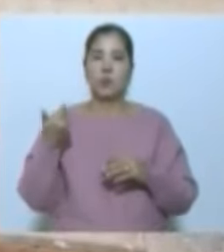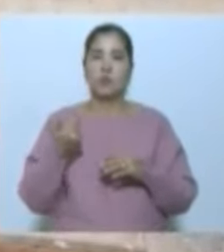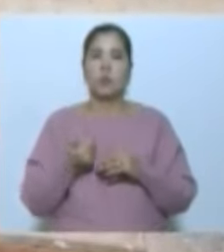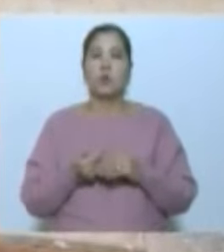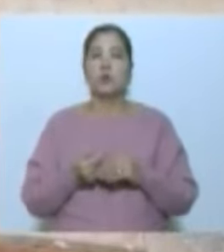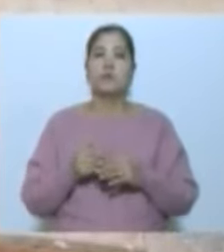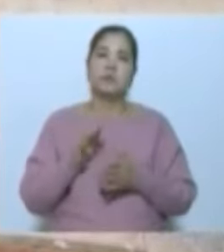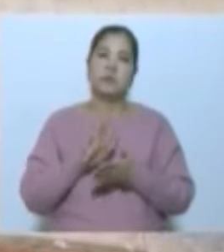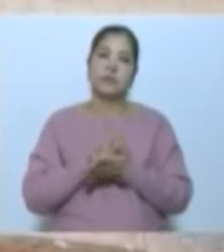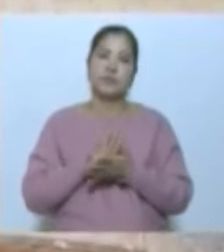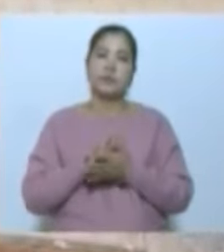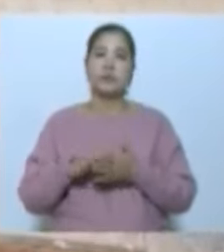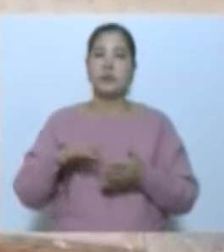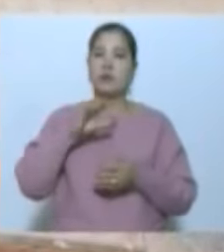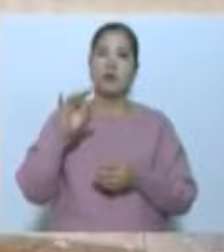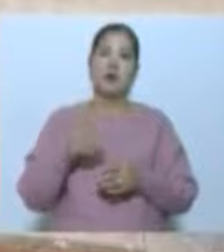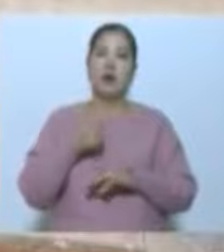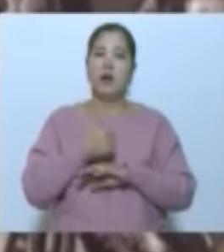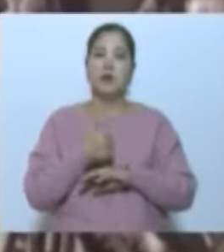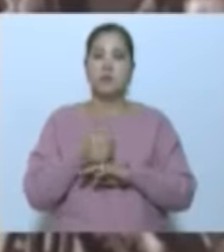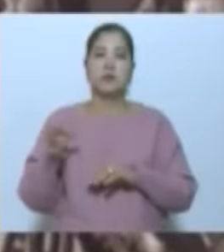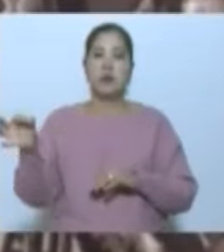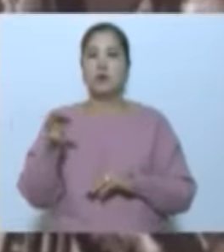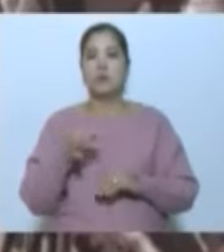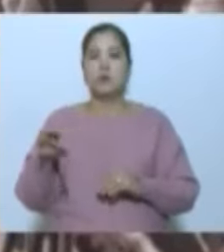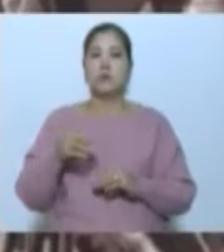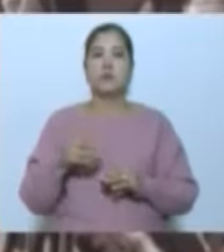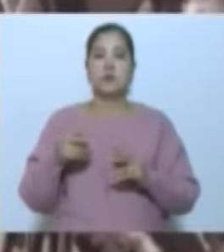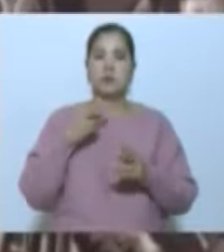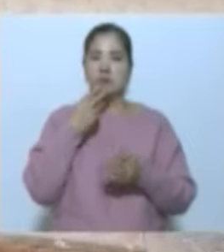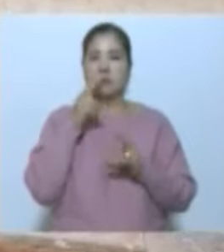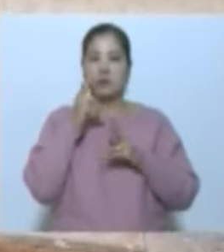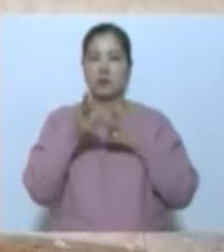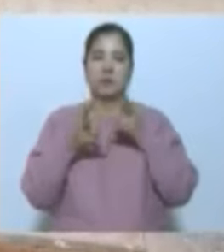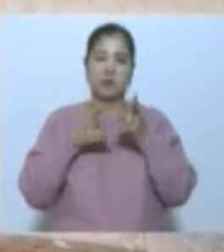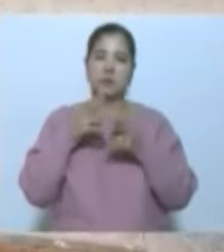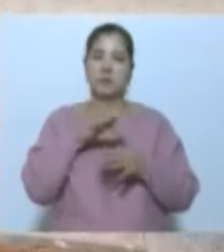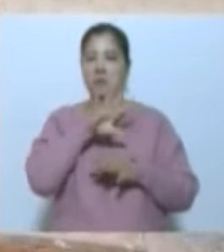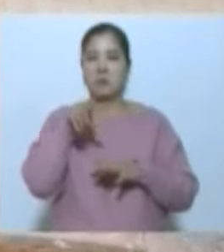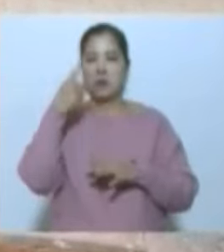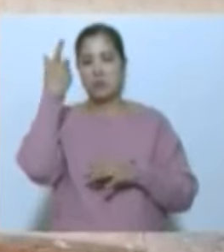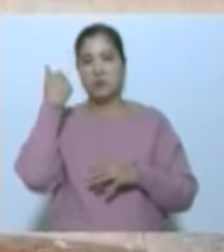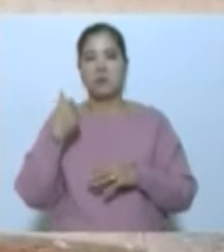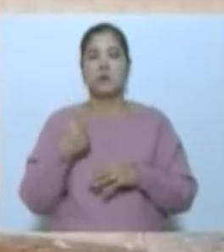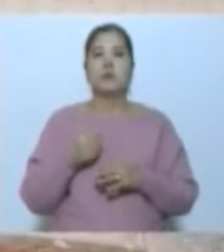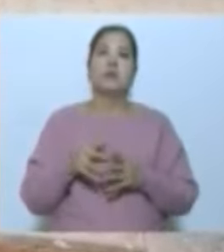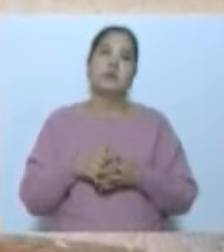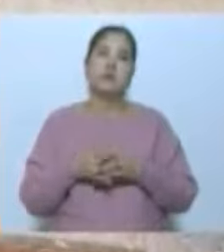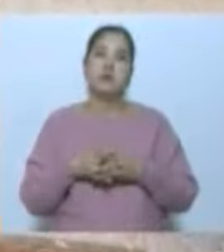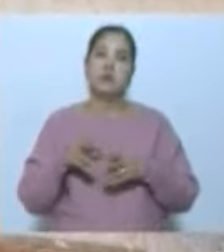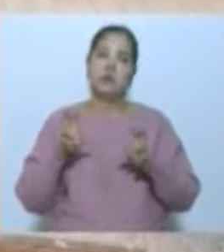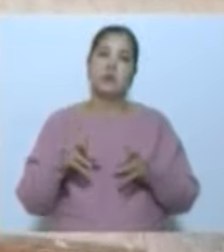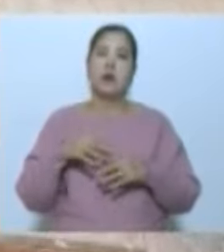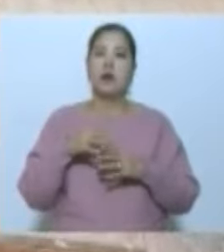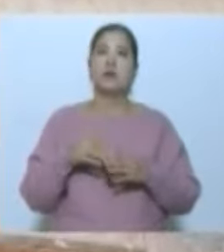всех посещающих акимов района области рассмотреть этот вопрос. Все знают, все в курсе, но сидят сложа руки, а